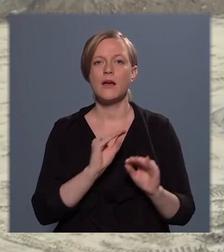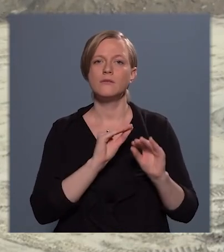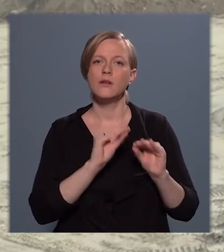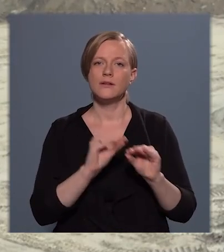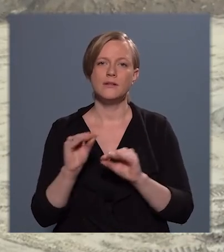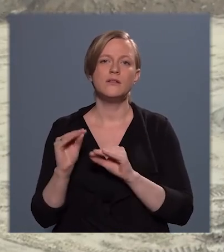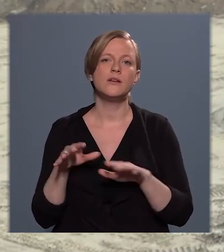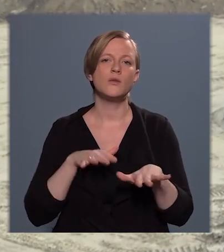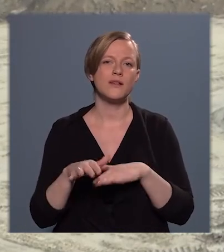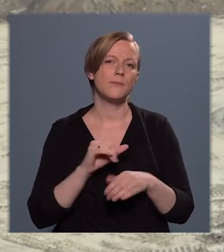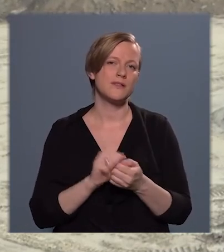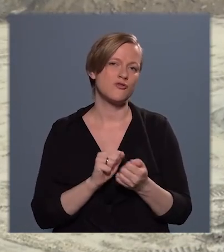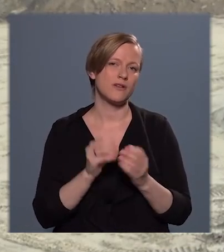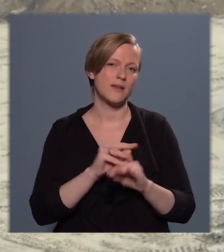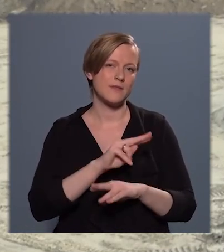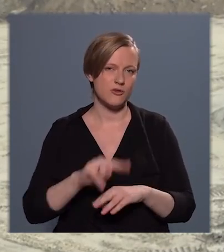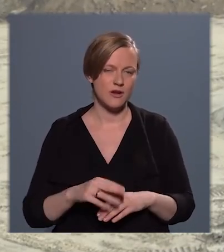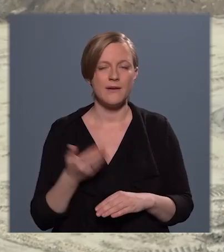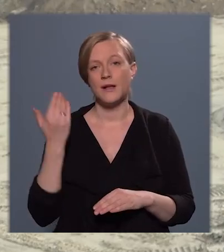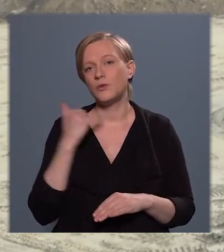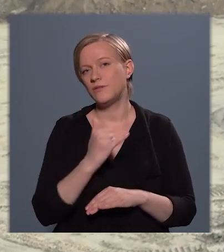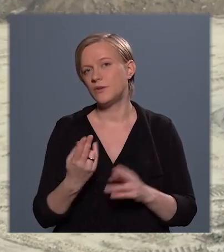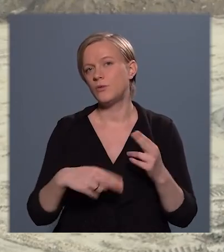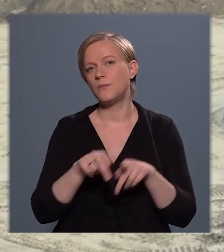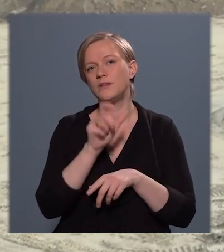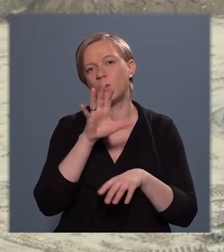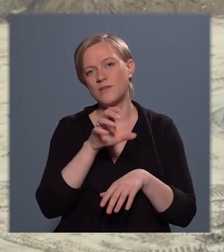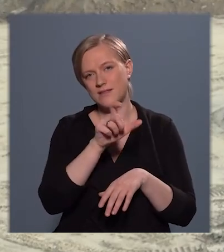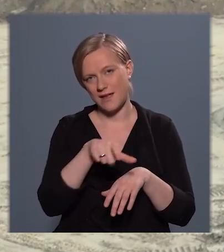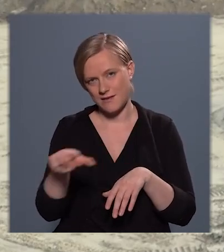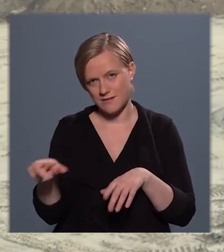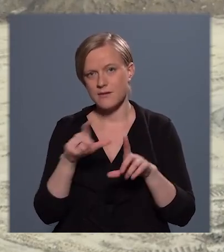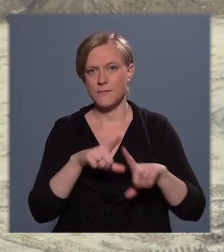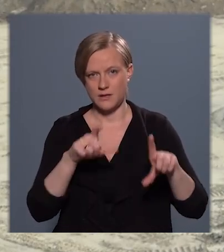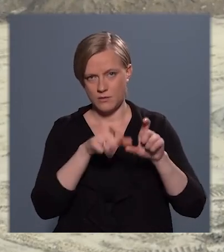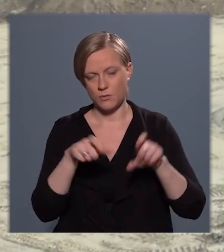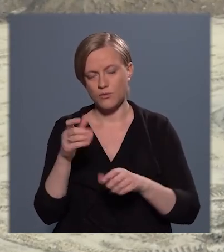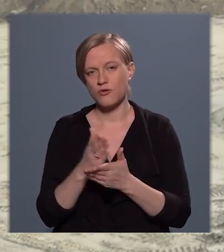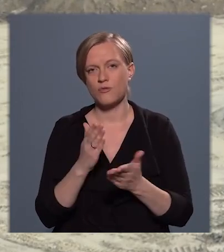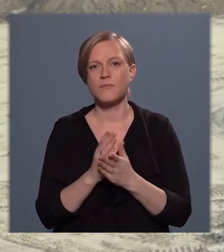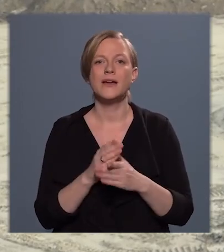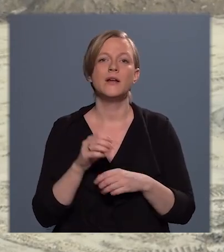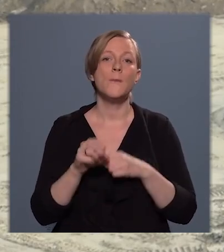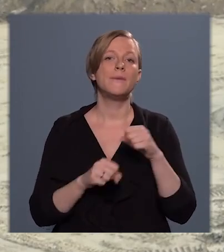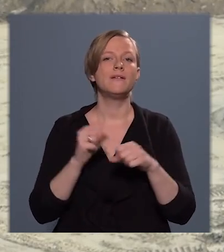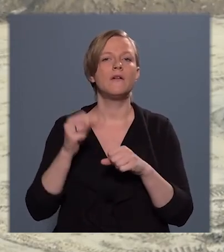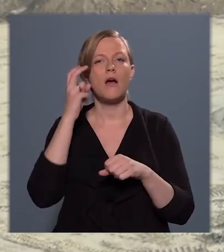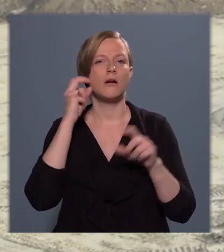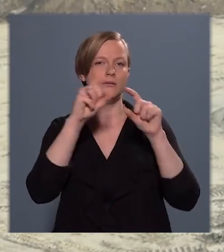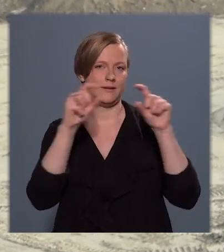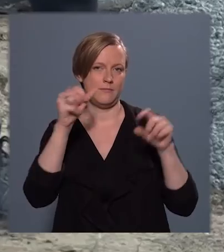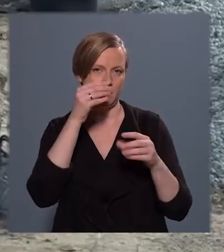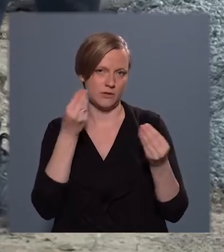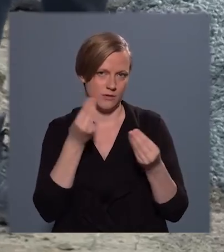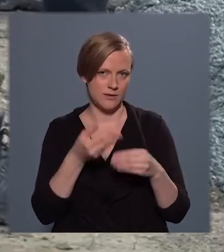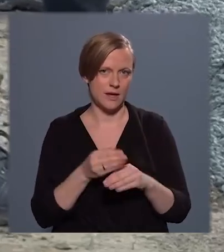közlekedésbiztonsági képzésekre. Hiszen az elmúlt években több mint 500 pedagógus képeztünk ki egy Bring Akadémia tantárnak a oktatására,